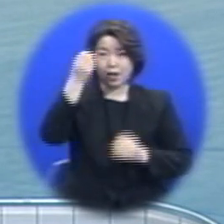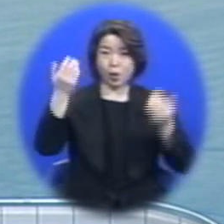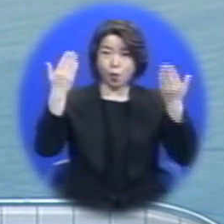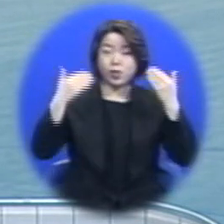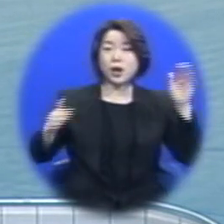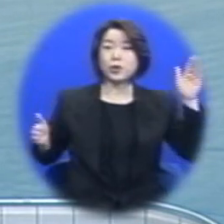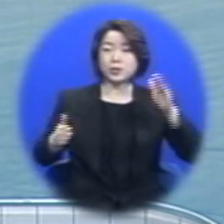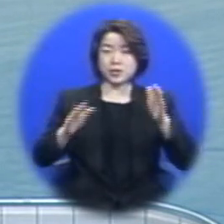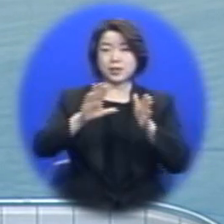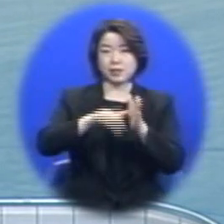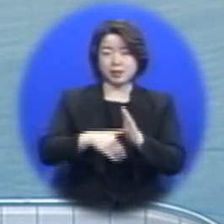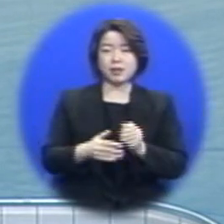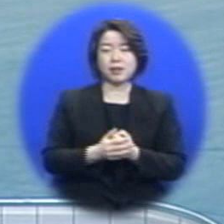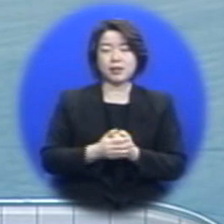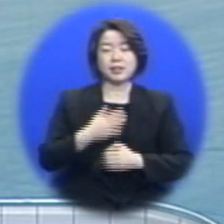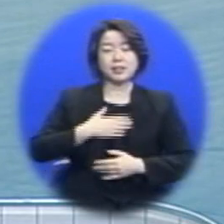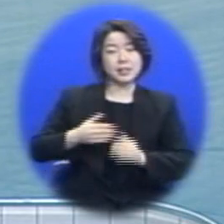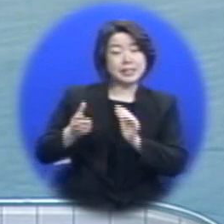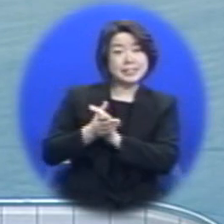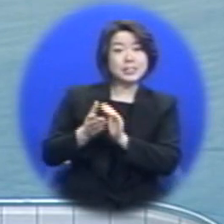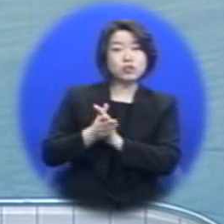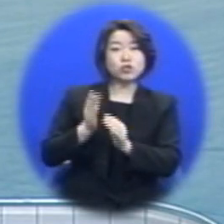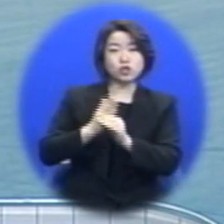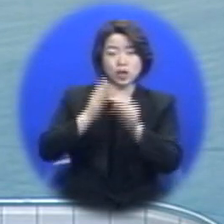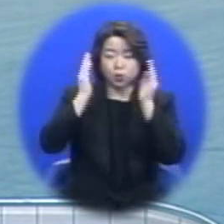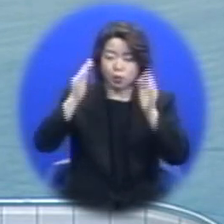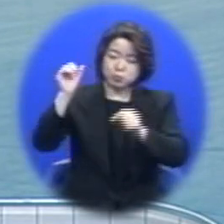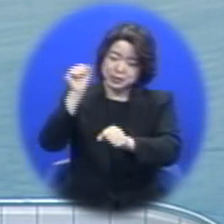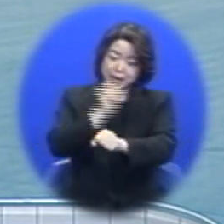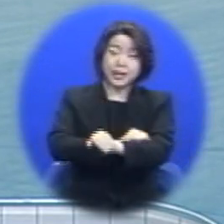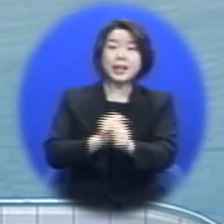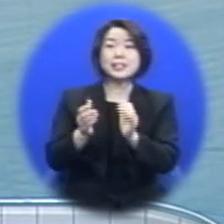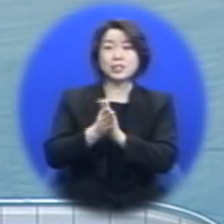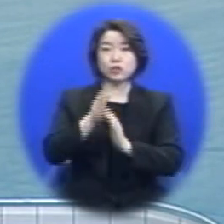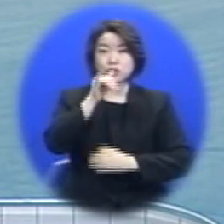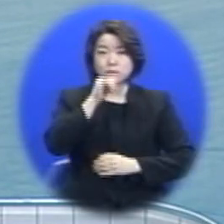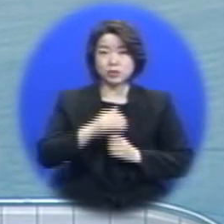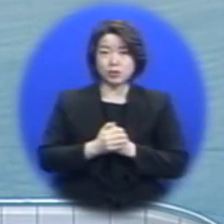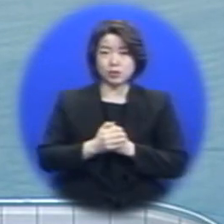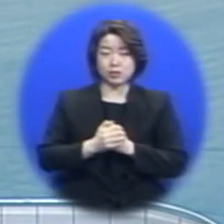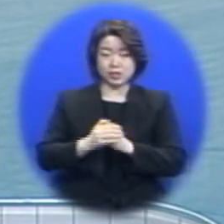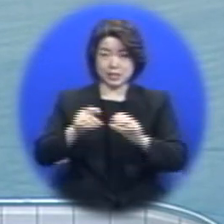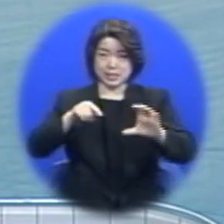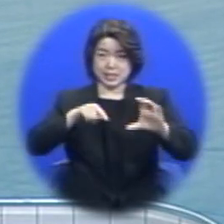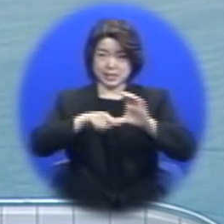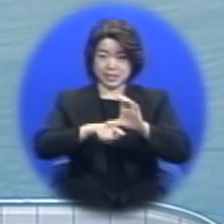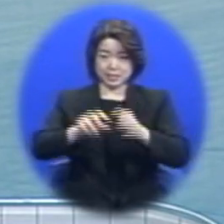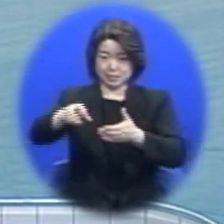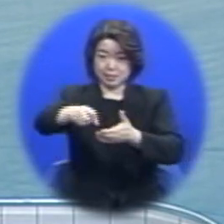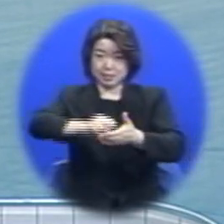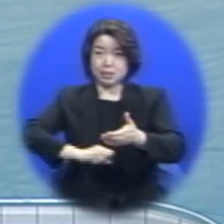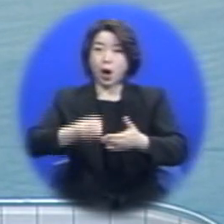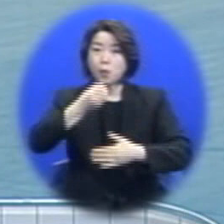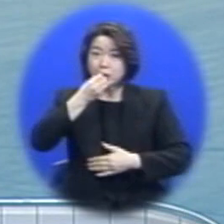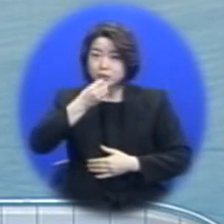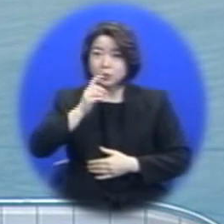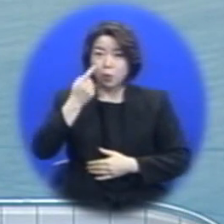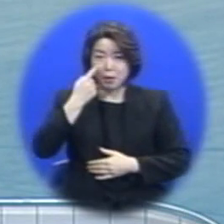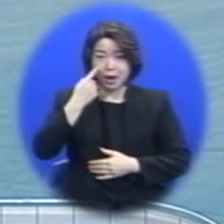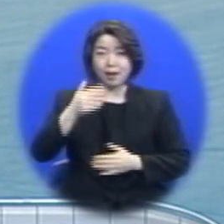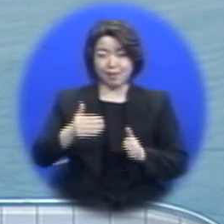저희 친구 중에 공부를 참 잘하는 친구가 있었는데 사전을 뜯어먹는 걸 보았습니다.